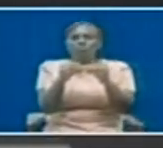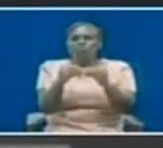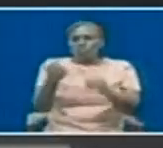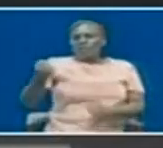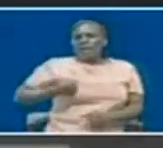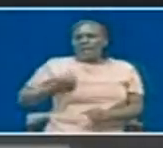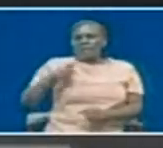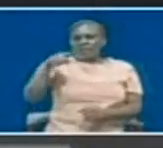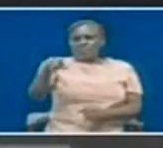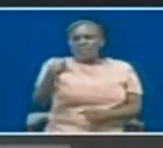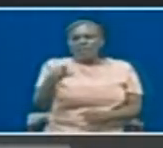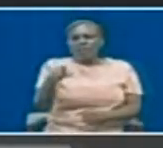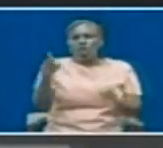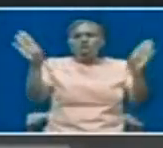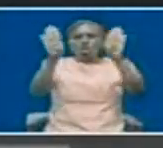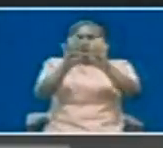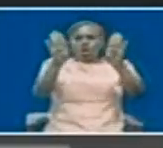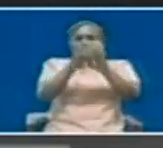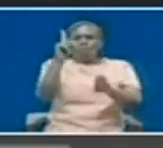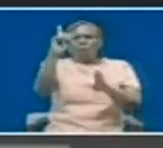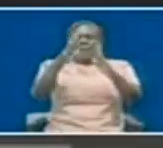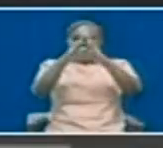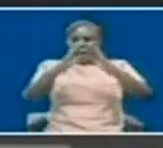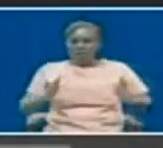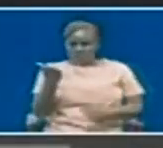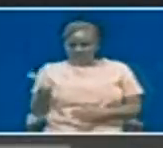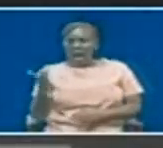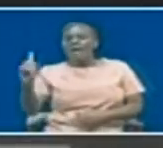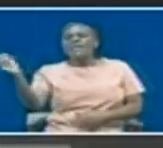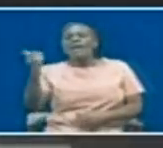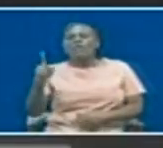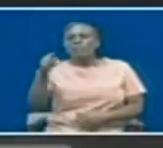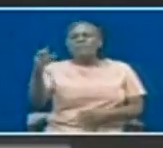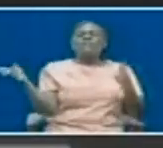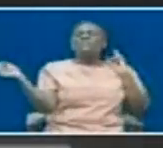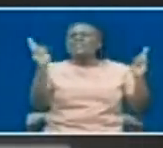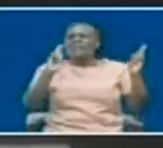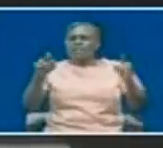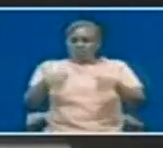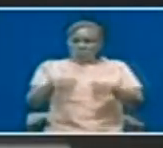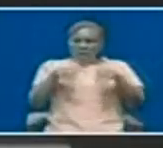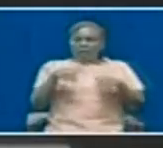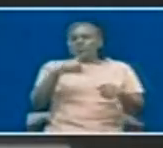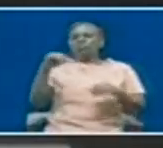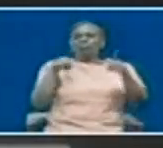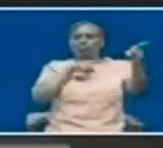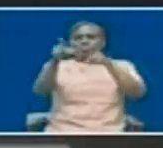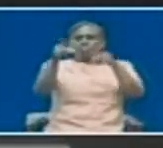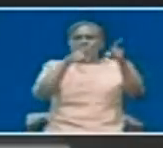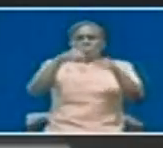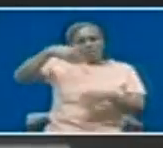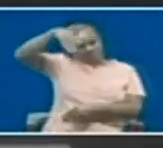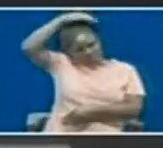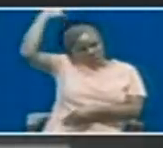mabinti waliofungiwa kwenye nyumba moja mtaani Mwiki hapa jijini Nairobi wakisubiri kusafirishwa kuelekea